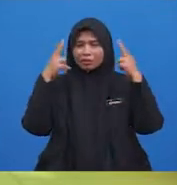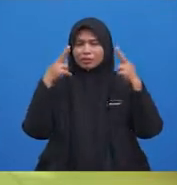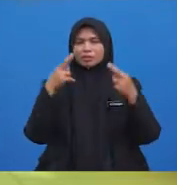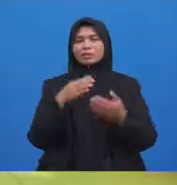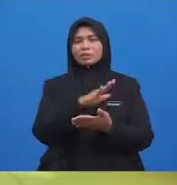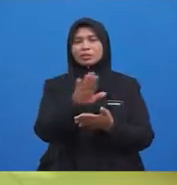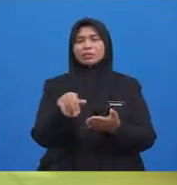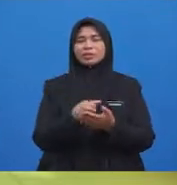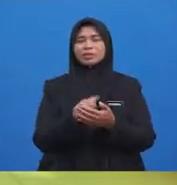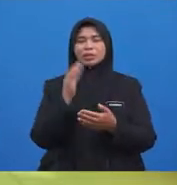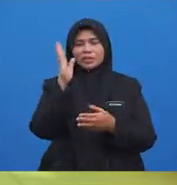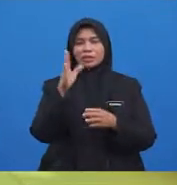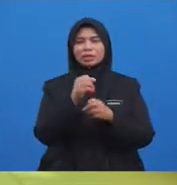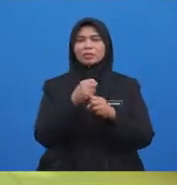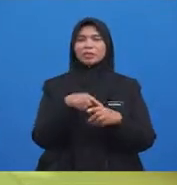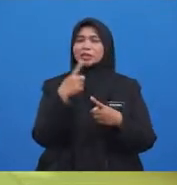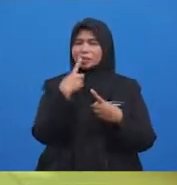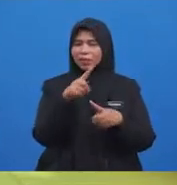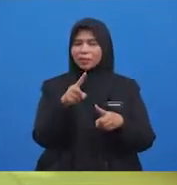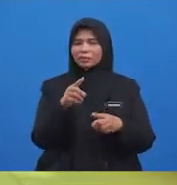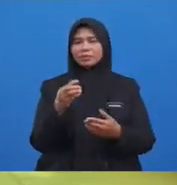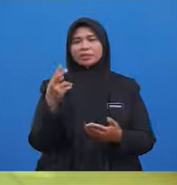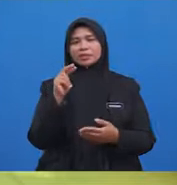terjawab sebentar lagi